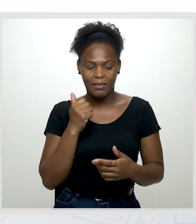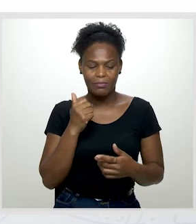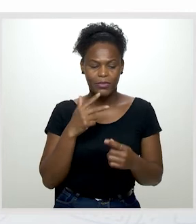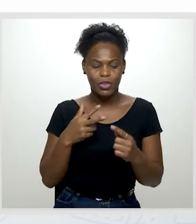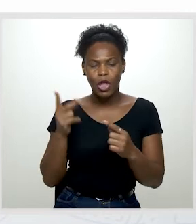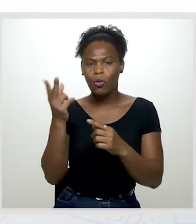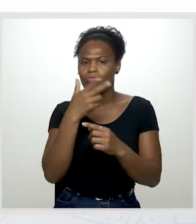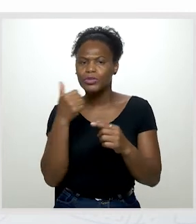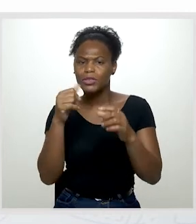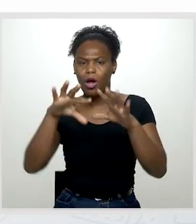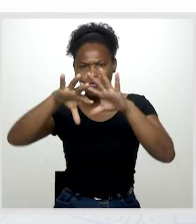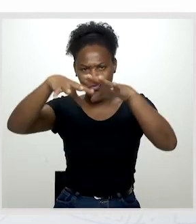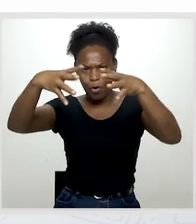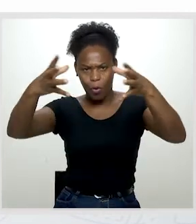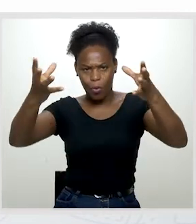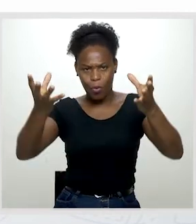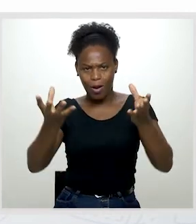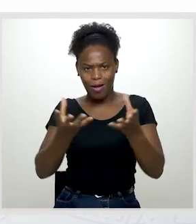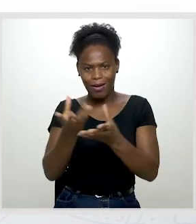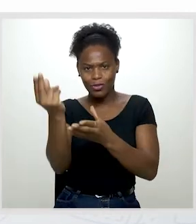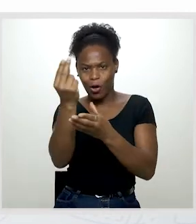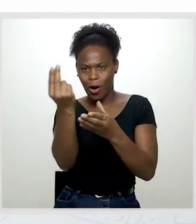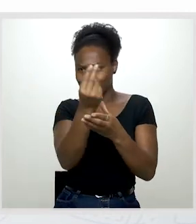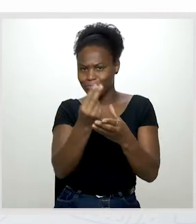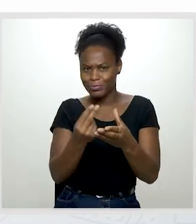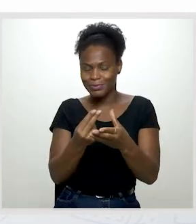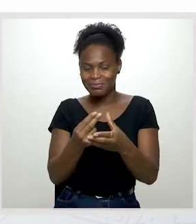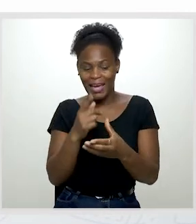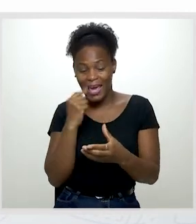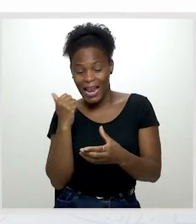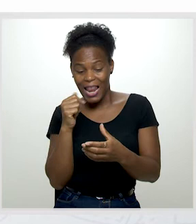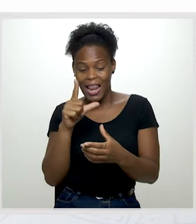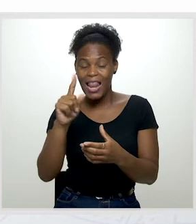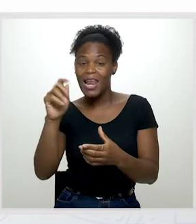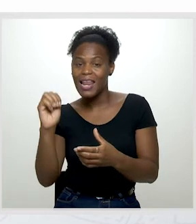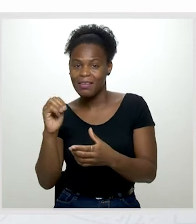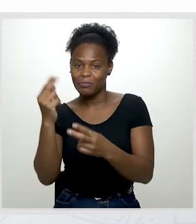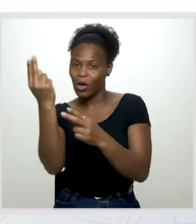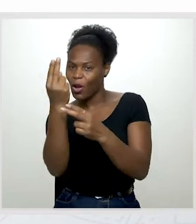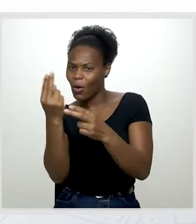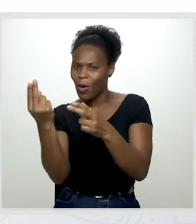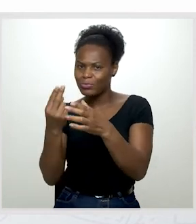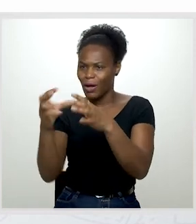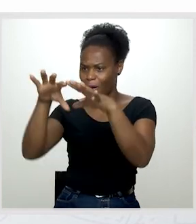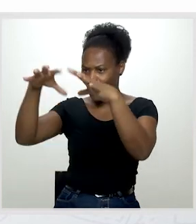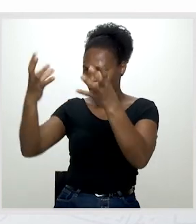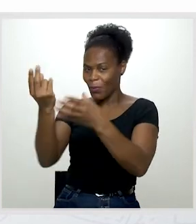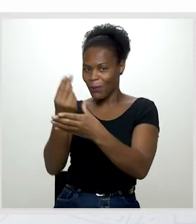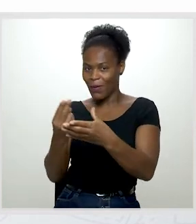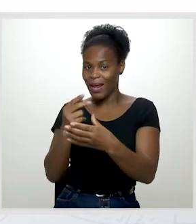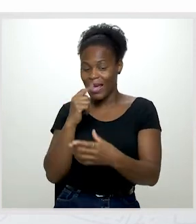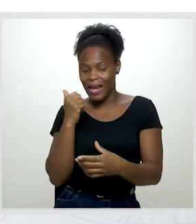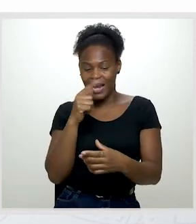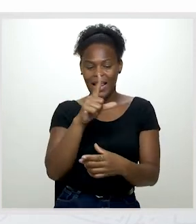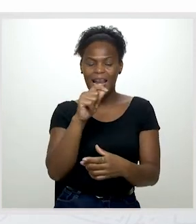citrouilles. Il les décore. Très bien. Quel est le pronom que tu as utilisé? Le pronom COD,